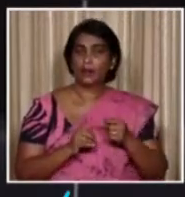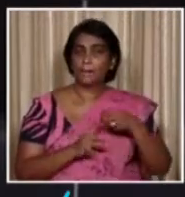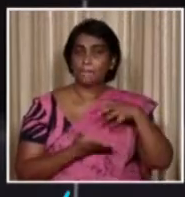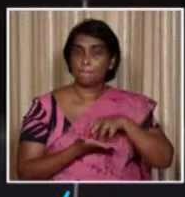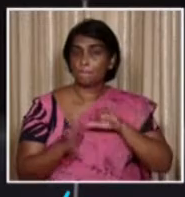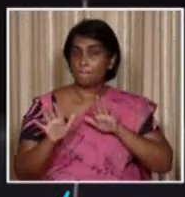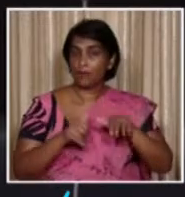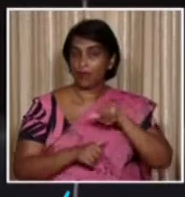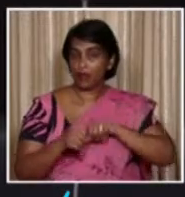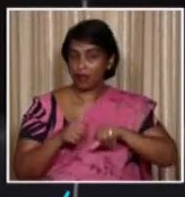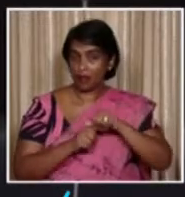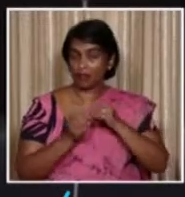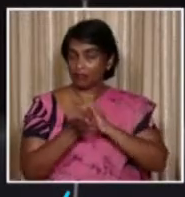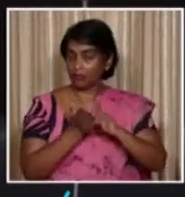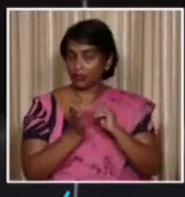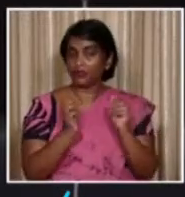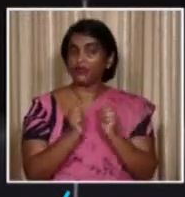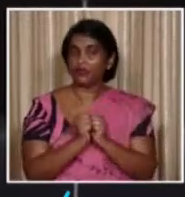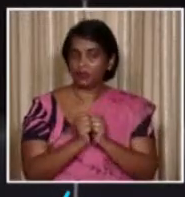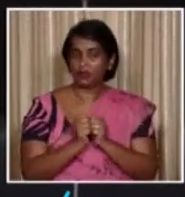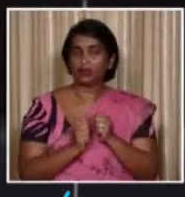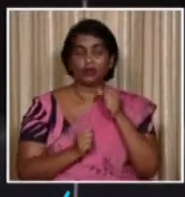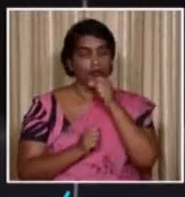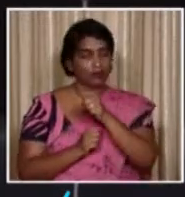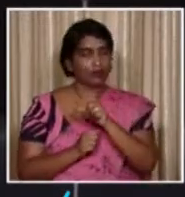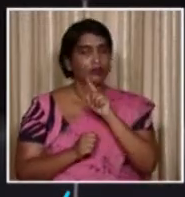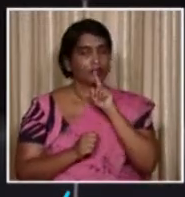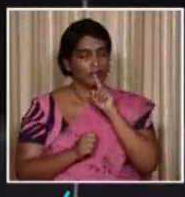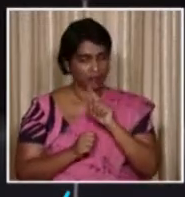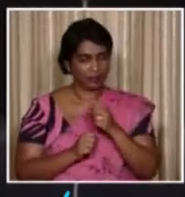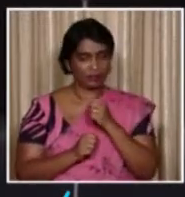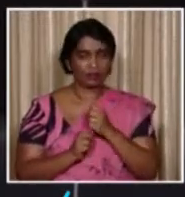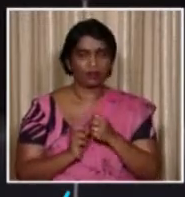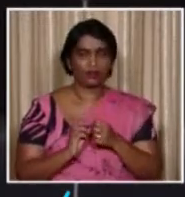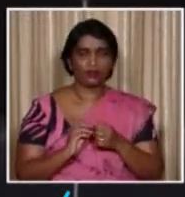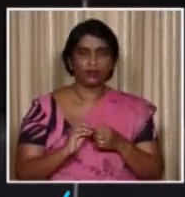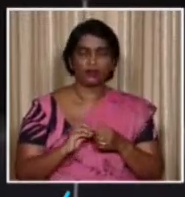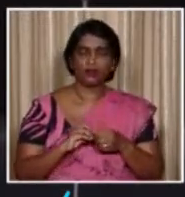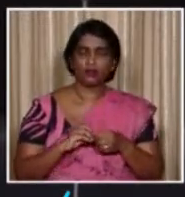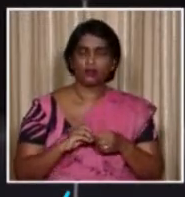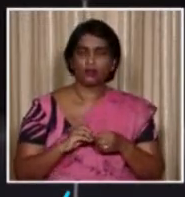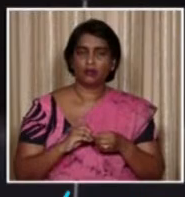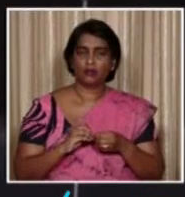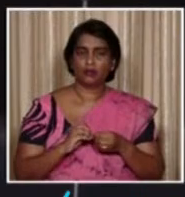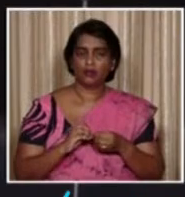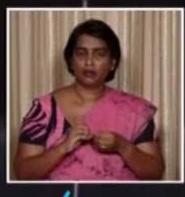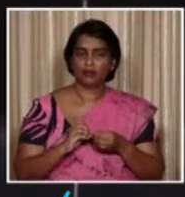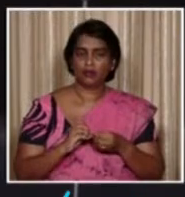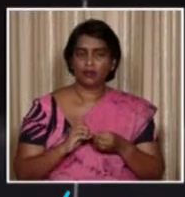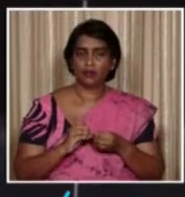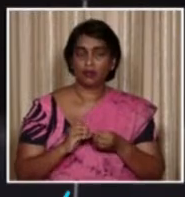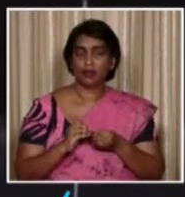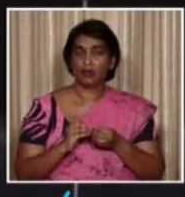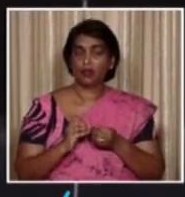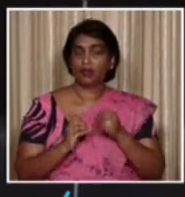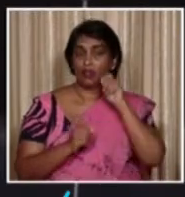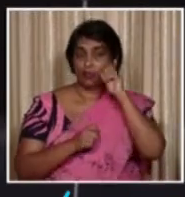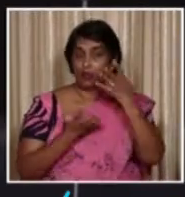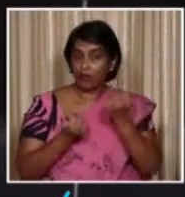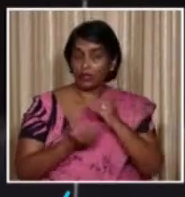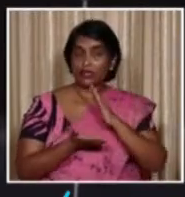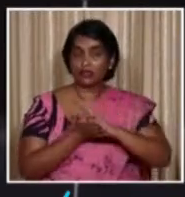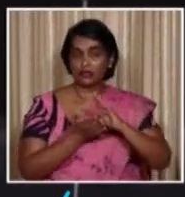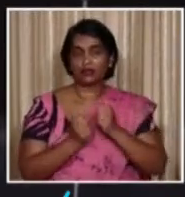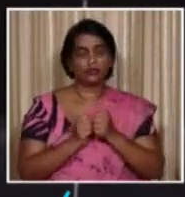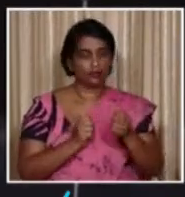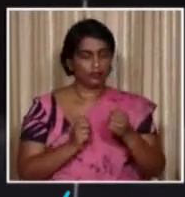විසින් සිදුවිය යුතු සේවාව ඔබතුමාතිය සඳහන් කරා සභාවේදී මහජනයාට අවශ්‍ය සේවාව